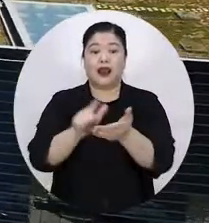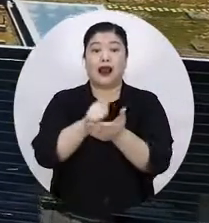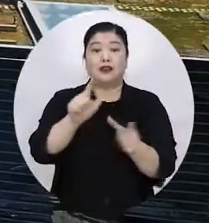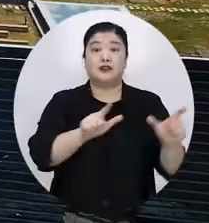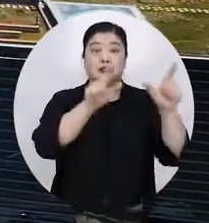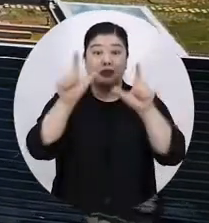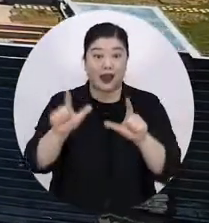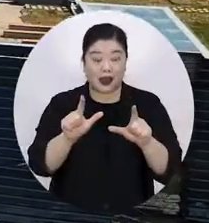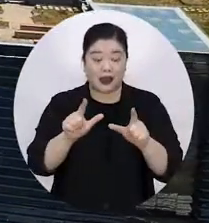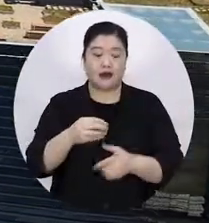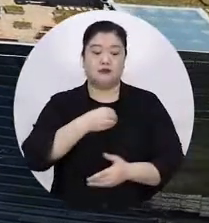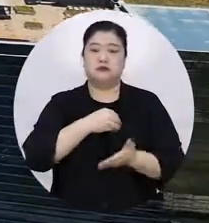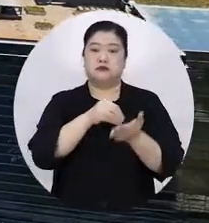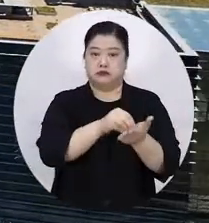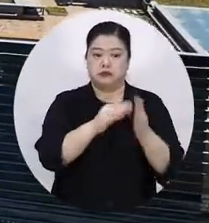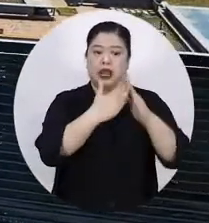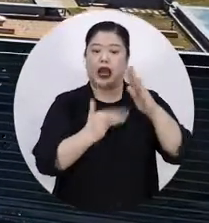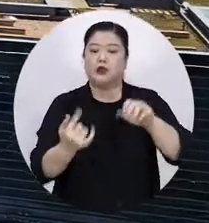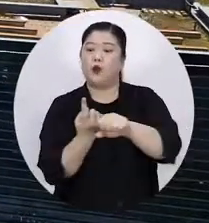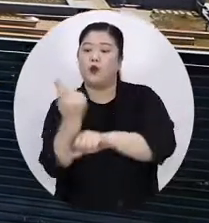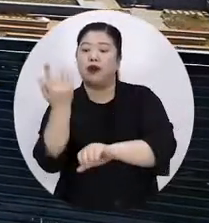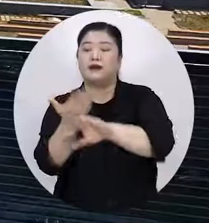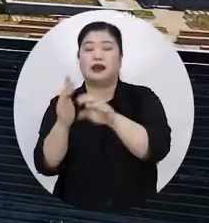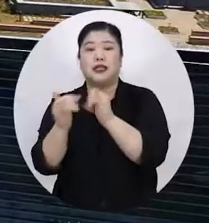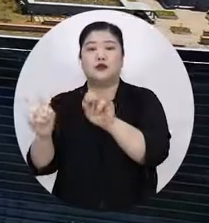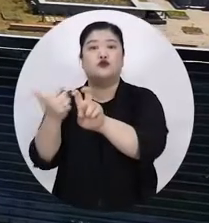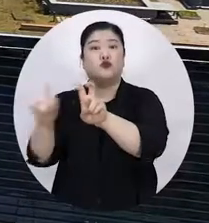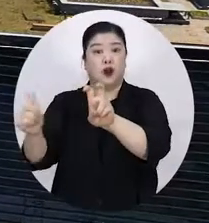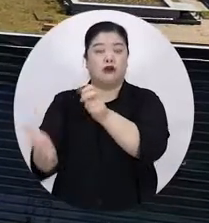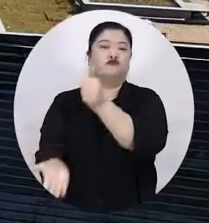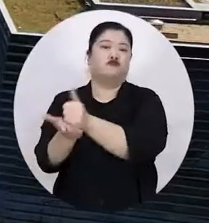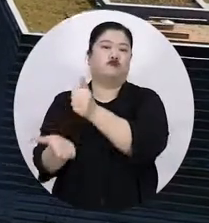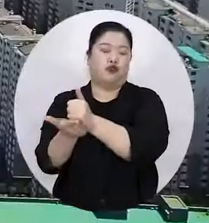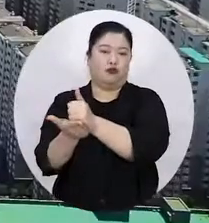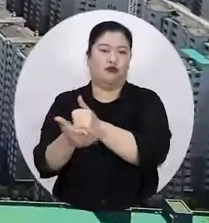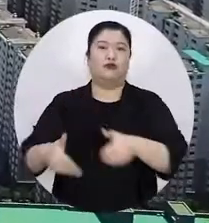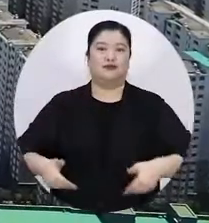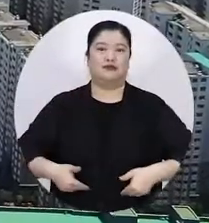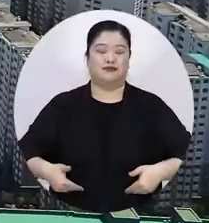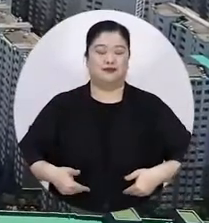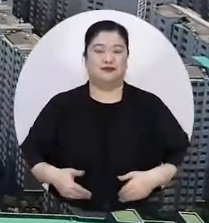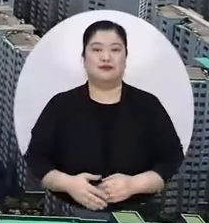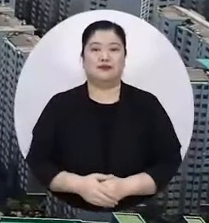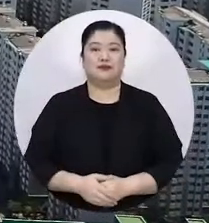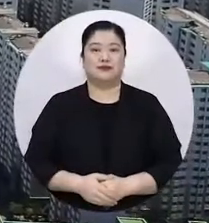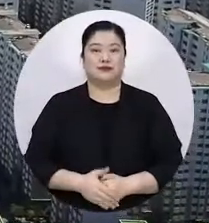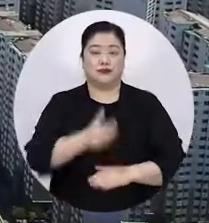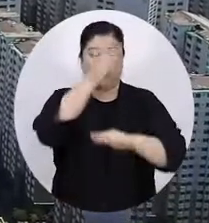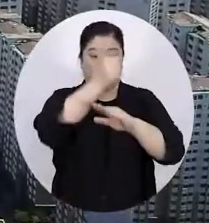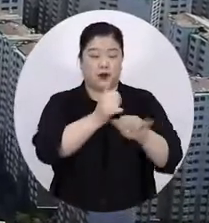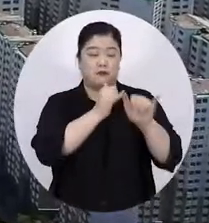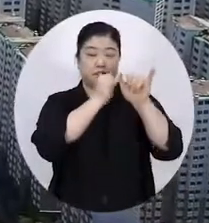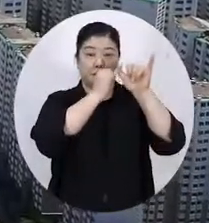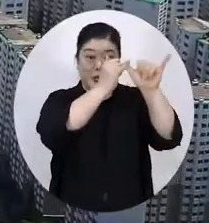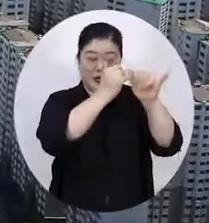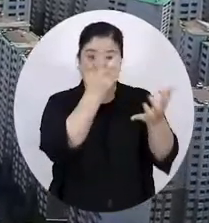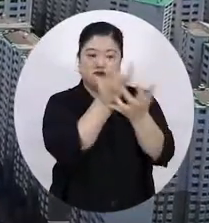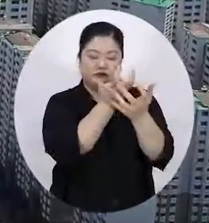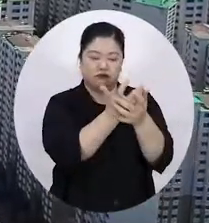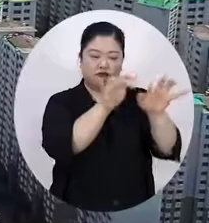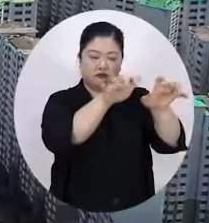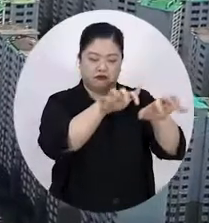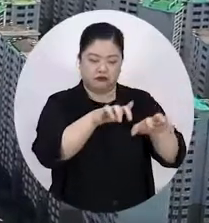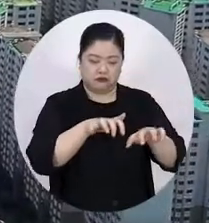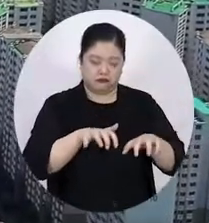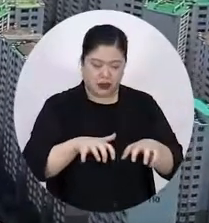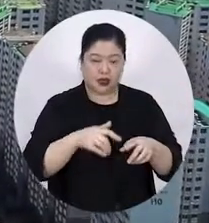강서구에 주민등록이 되어 있고 동일세대원이 아닌 20명 이상의 구민 추천이 있어야 합니다. 최종 수상자는 공적